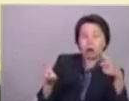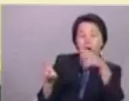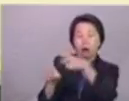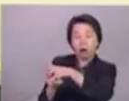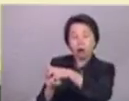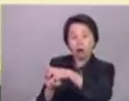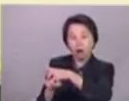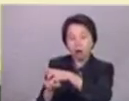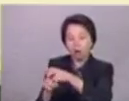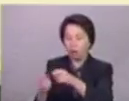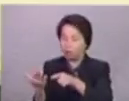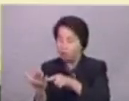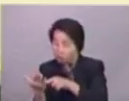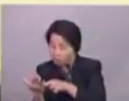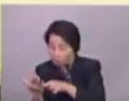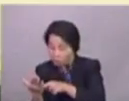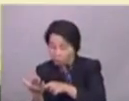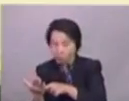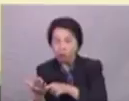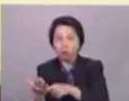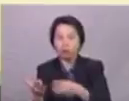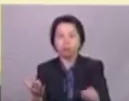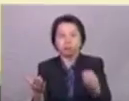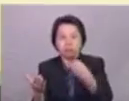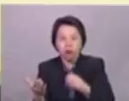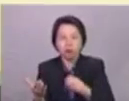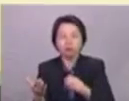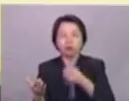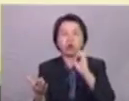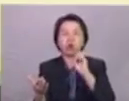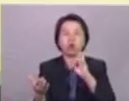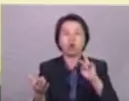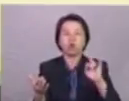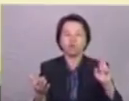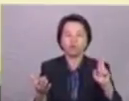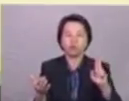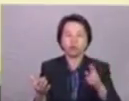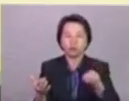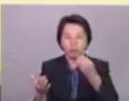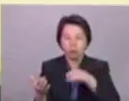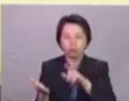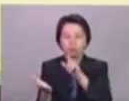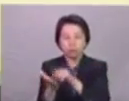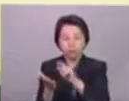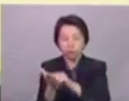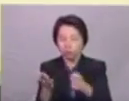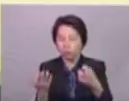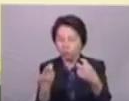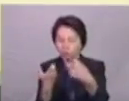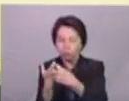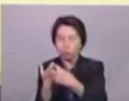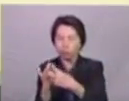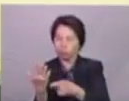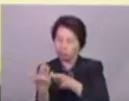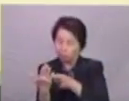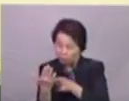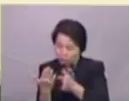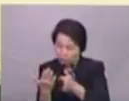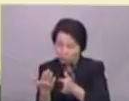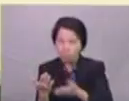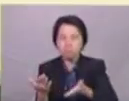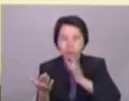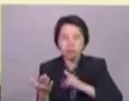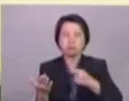dengan mengeluarkan tawaran-tawaran melalui media, melalui media sosial dan sebagainya, yang